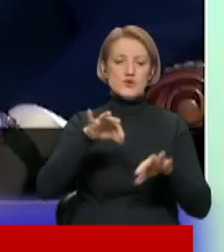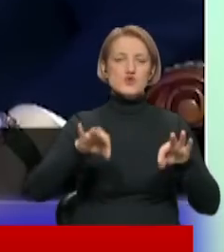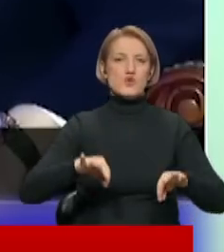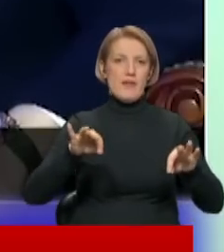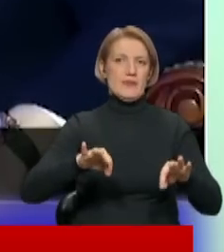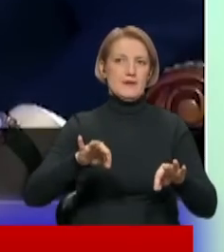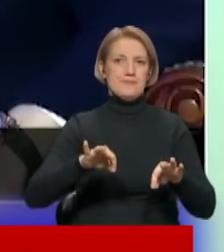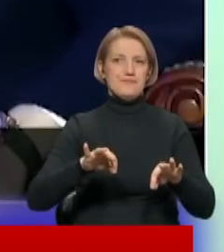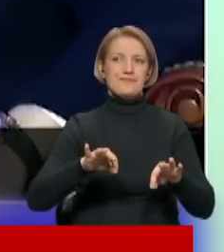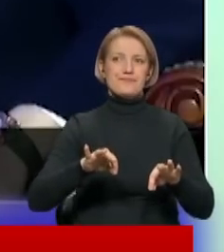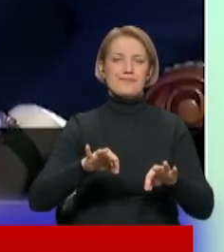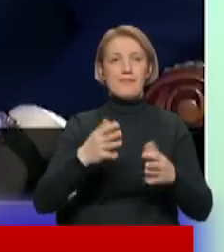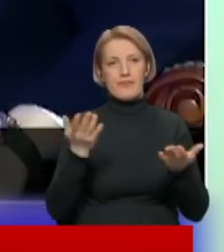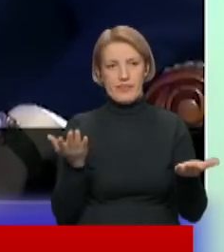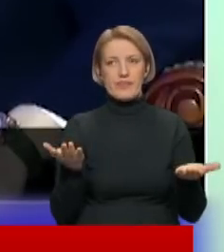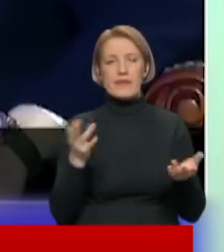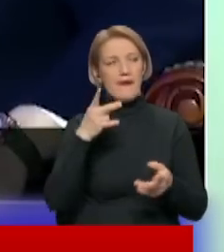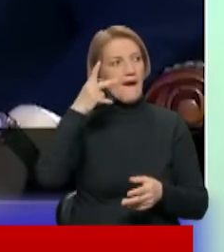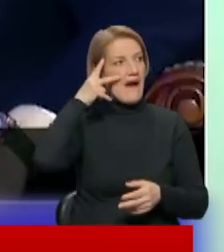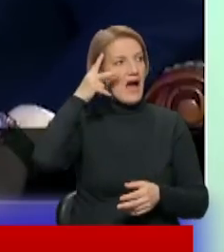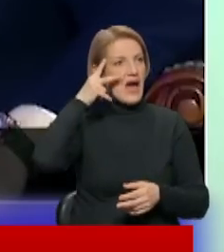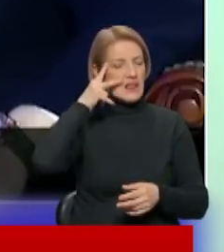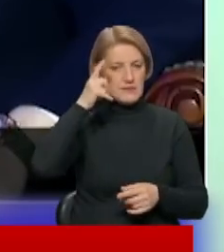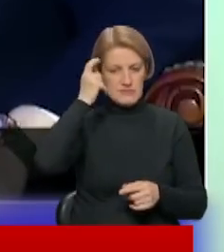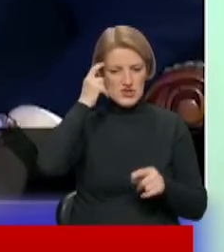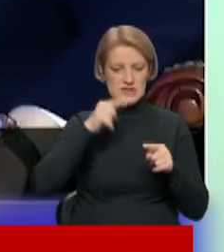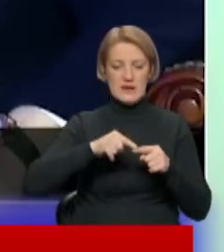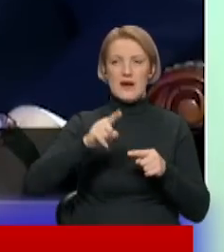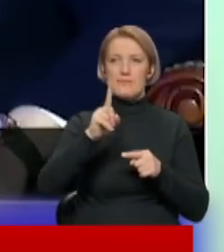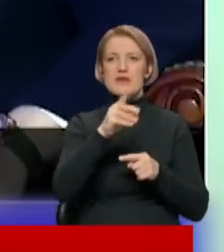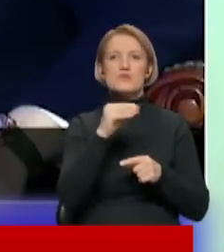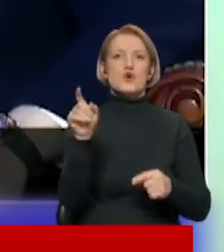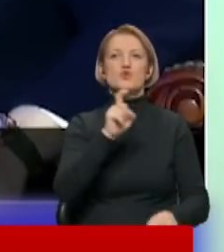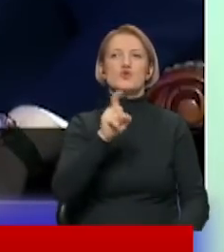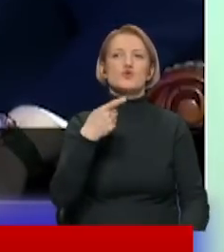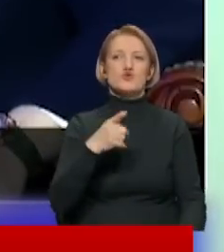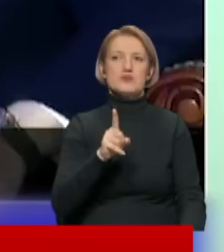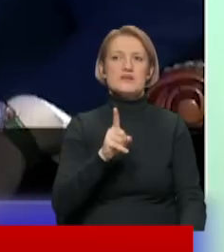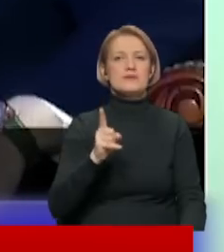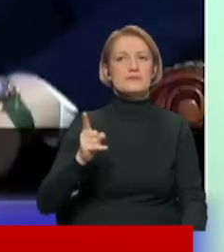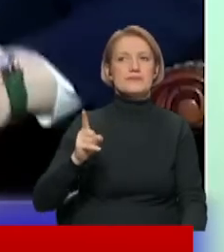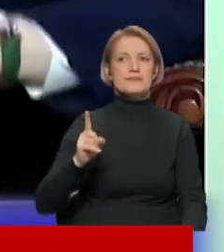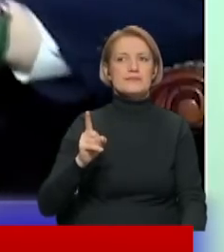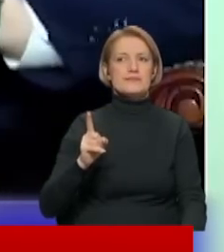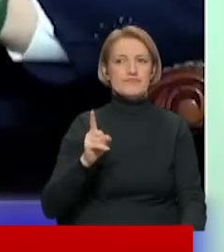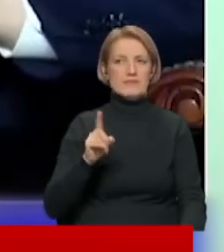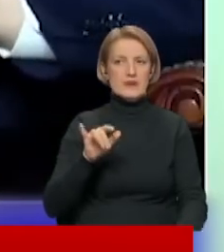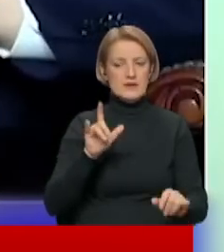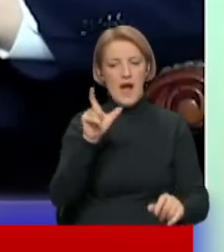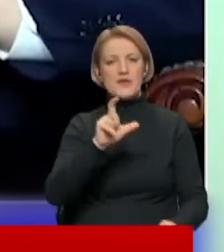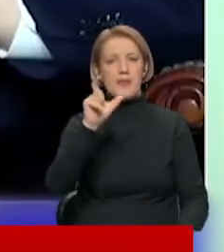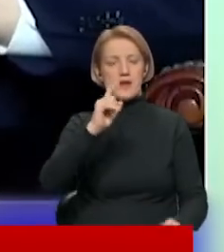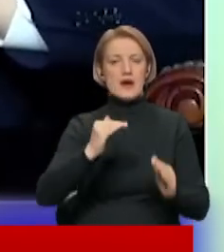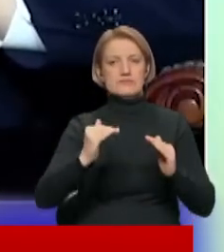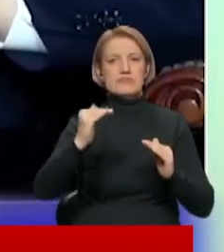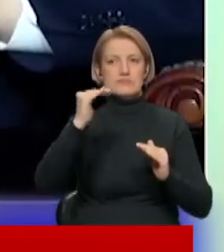anda Yani Aralığın başındaki rakam 1 milyon 900 bindi daha önce aydan aya